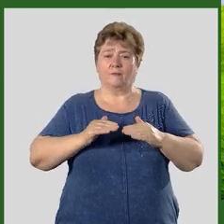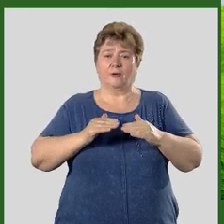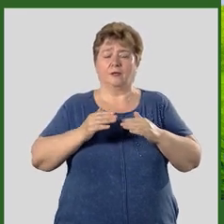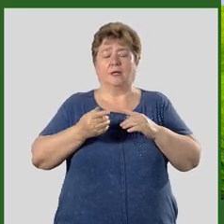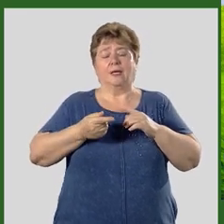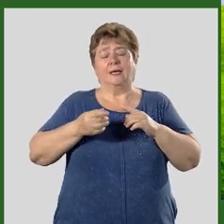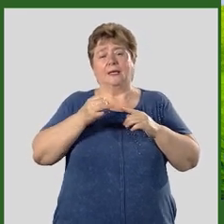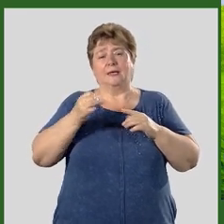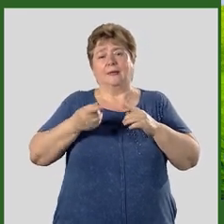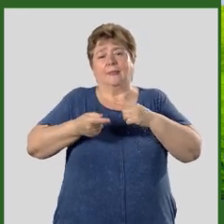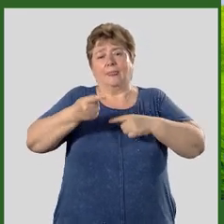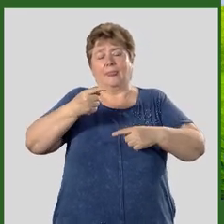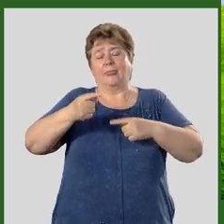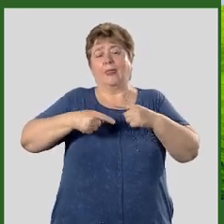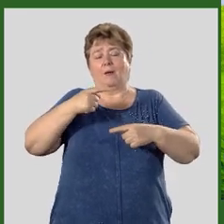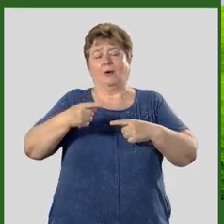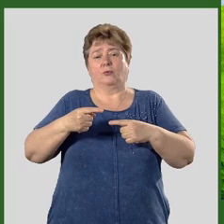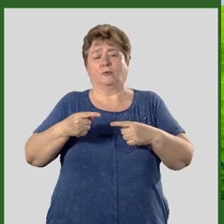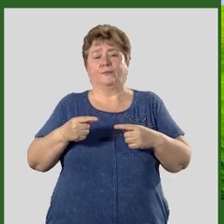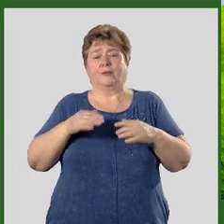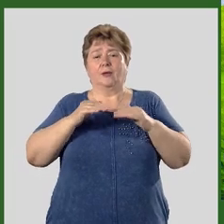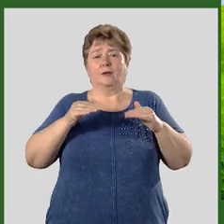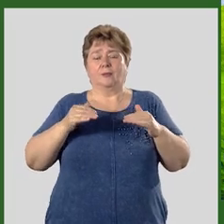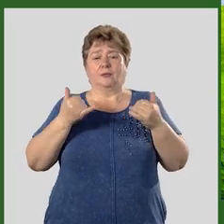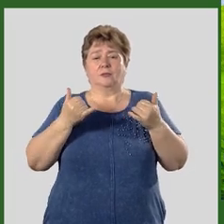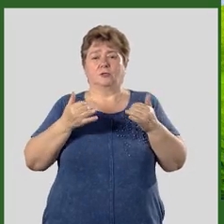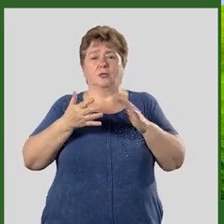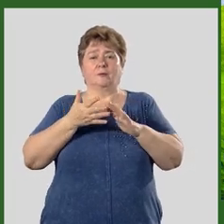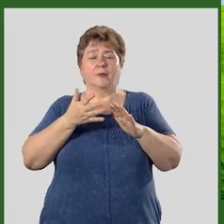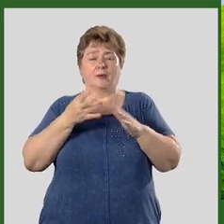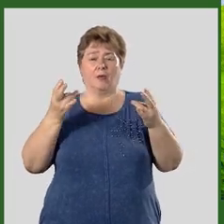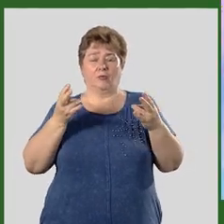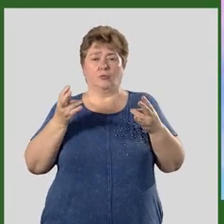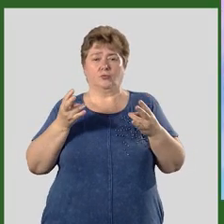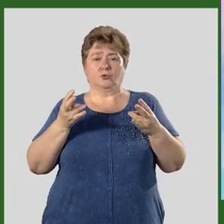наоборот. Итак, ребята, давайте разберемся.